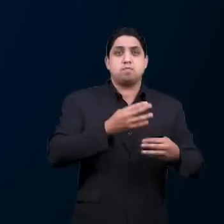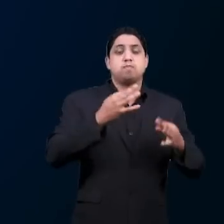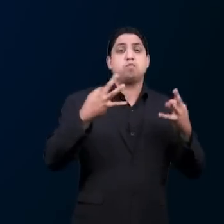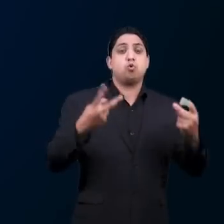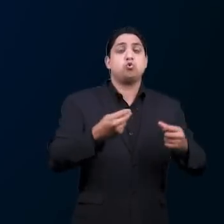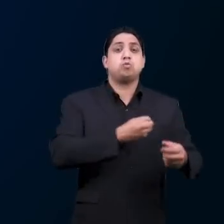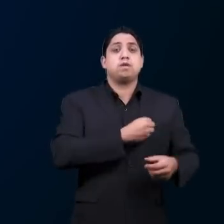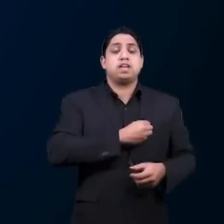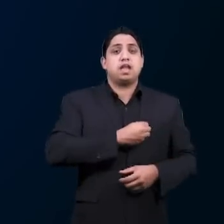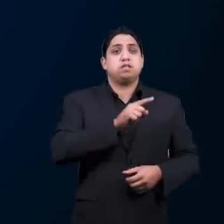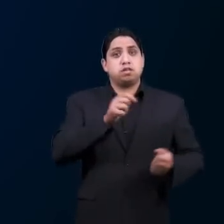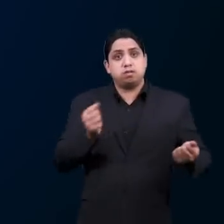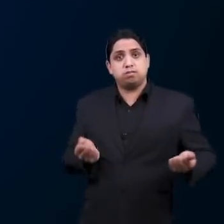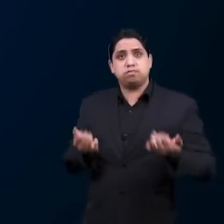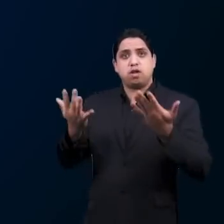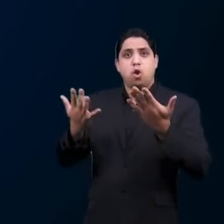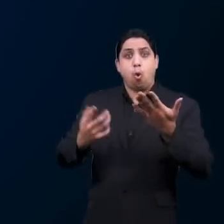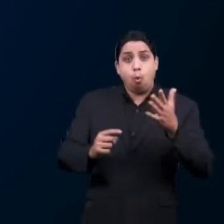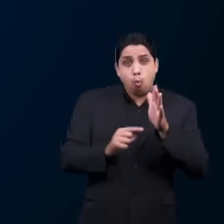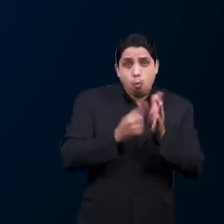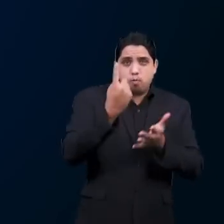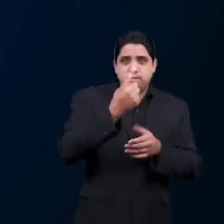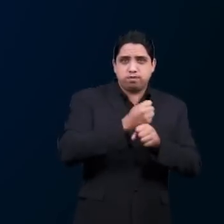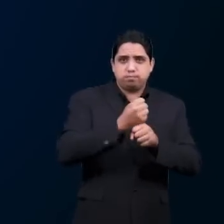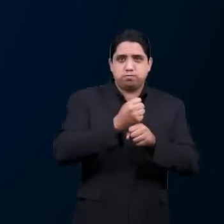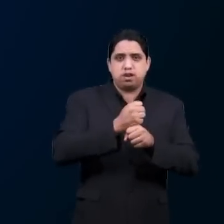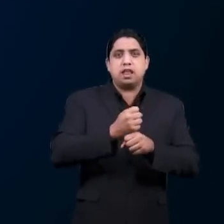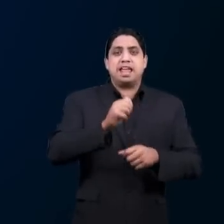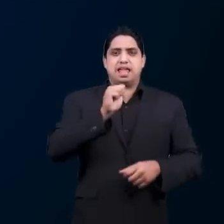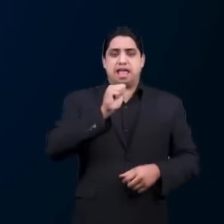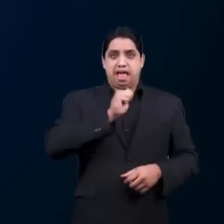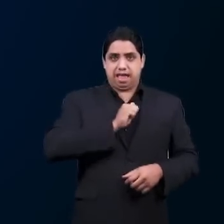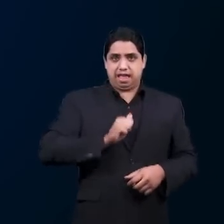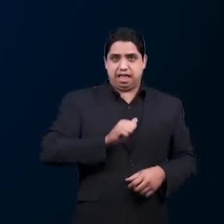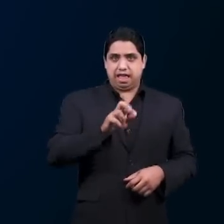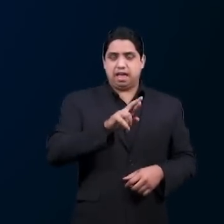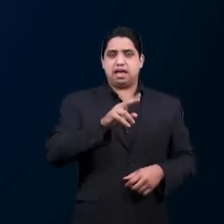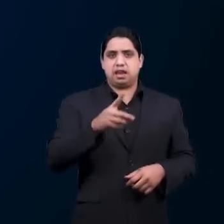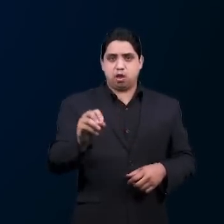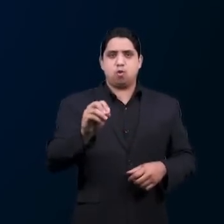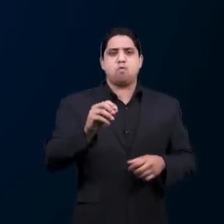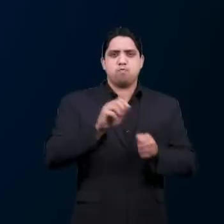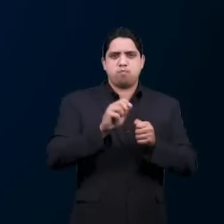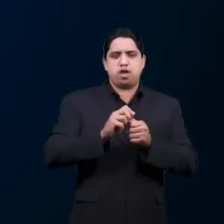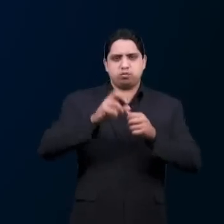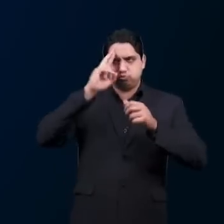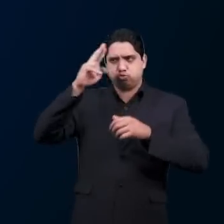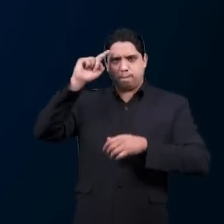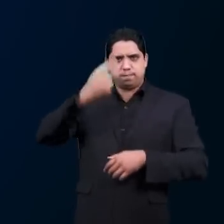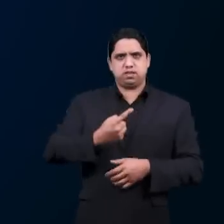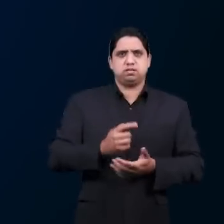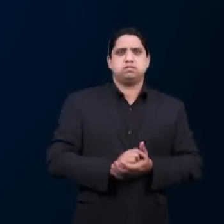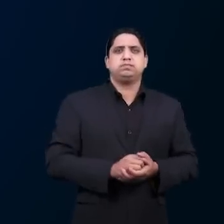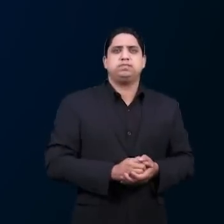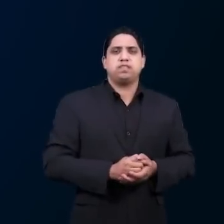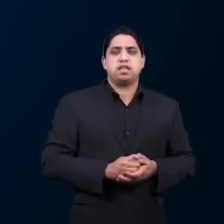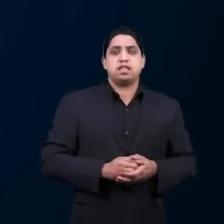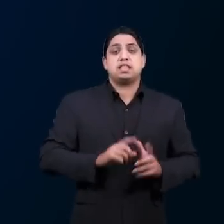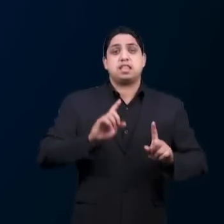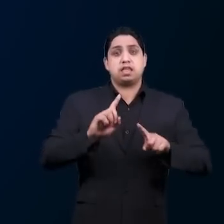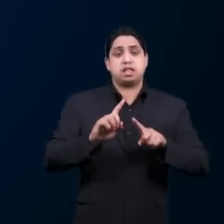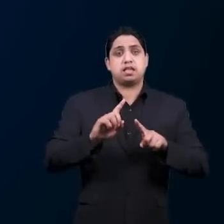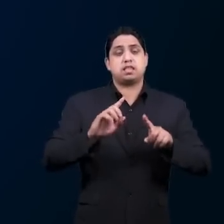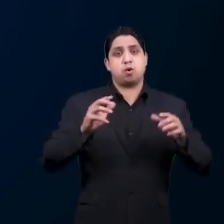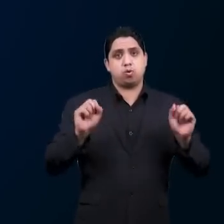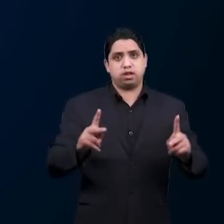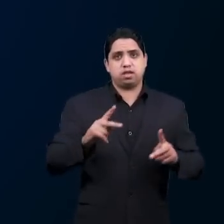d'Israël à cause de leurs péchés. » On fit ce que l'Éternel avait ordonné à Moïse. Enfin, le souverain sacrificateur